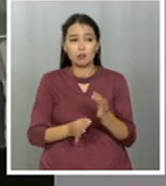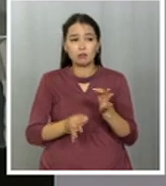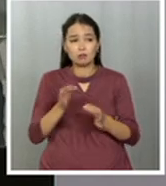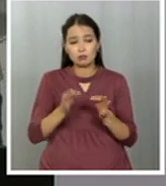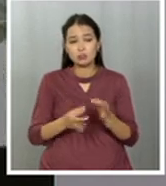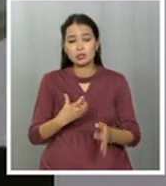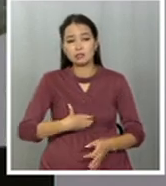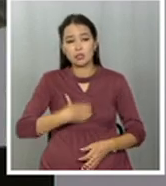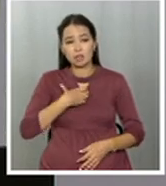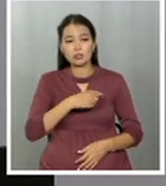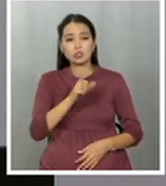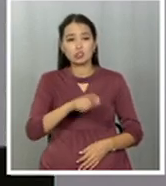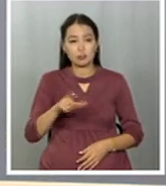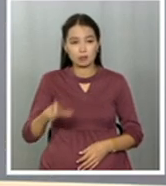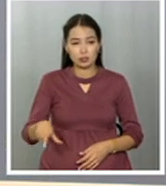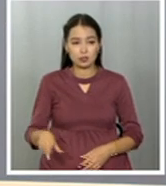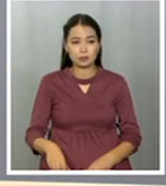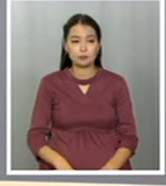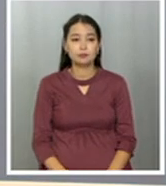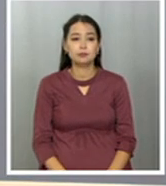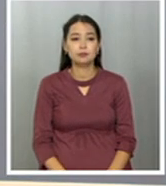человека.